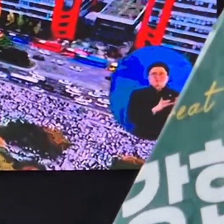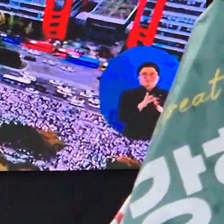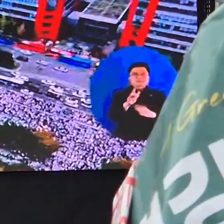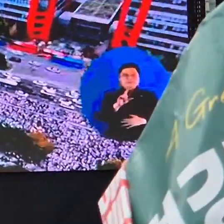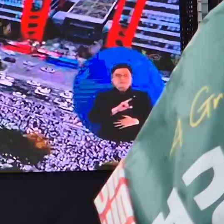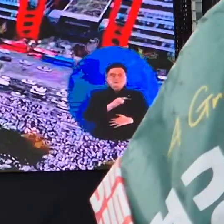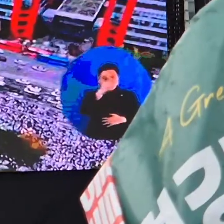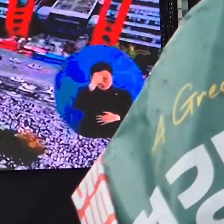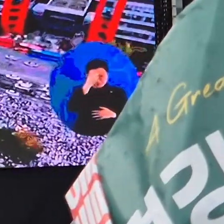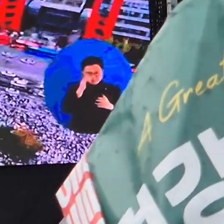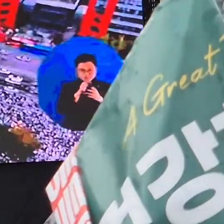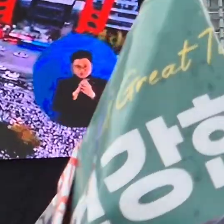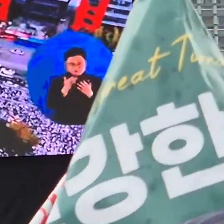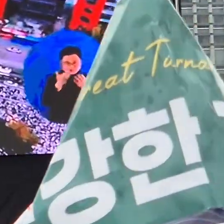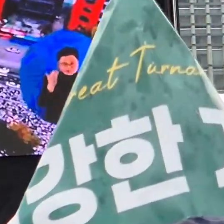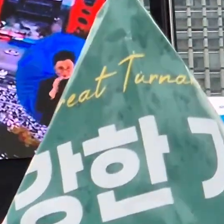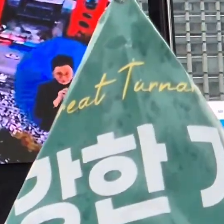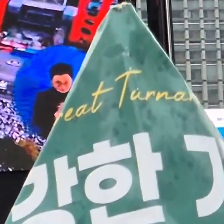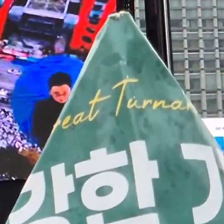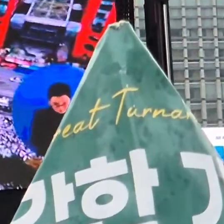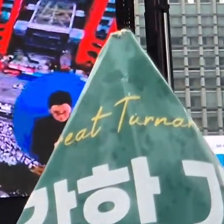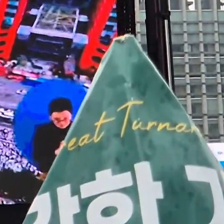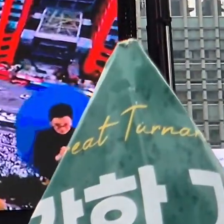이름으로 기도하옵나이다.